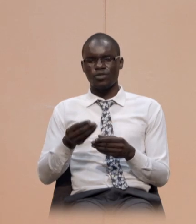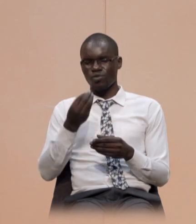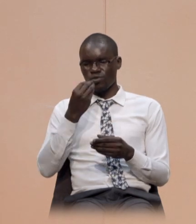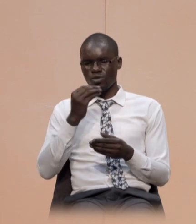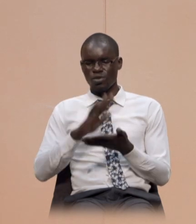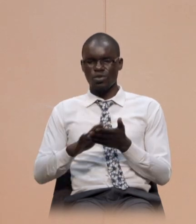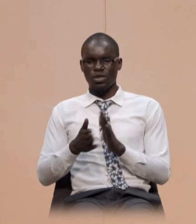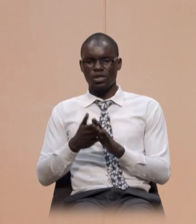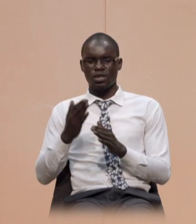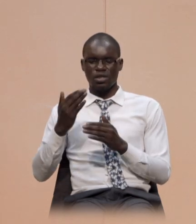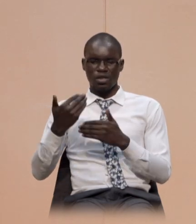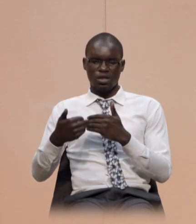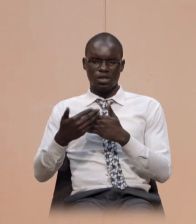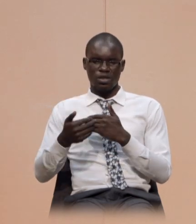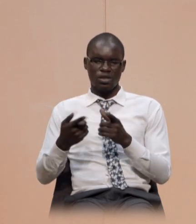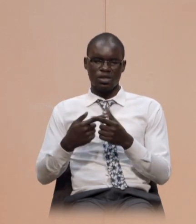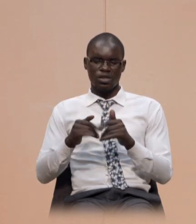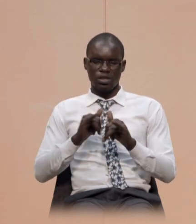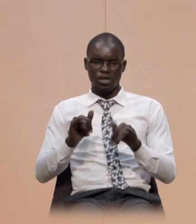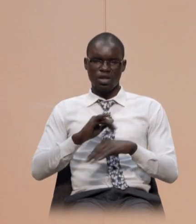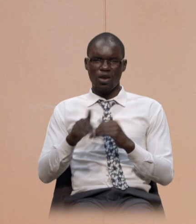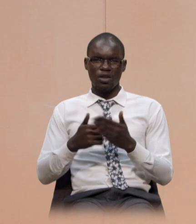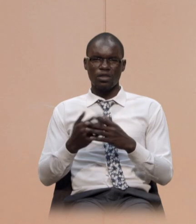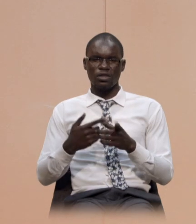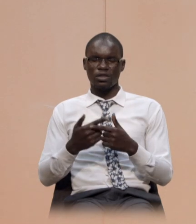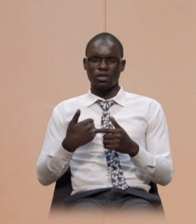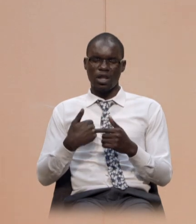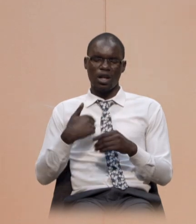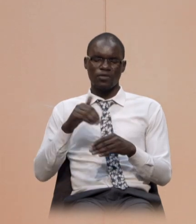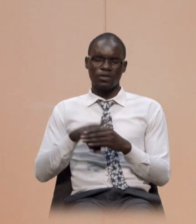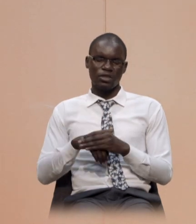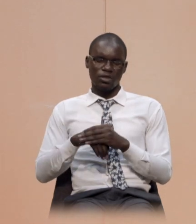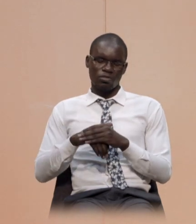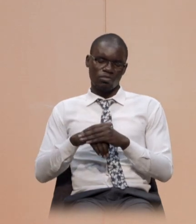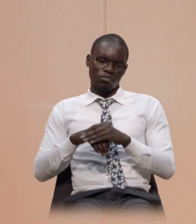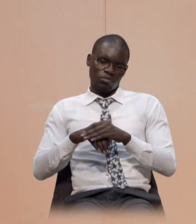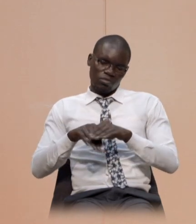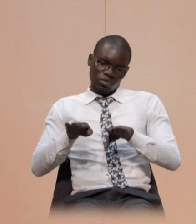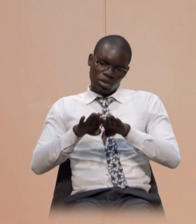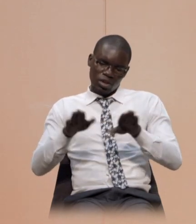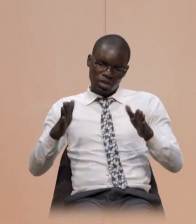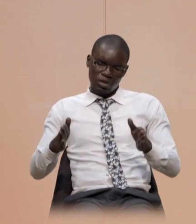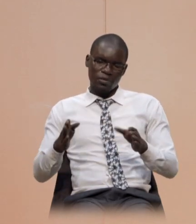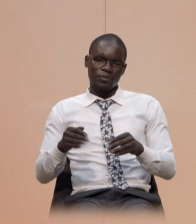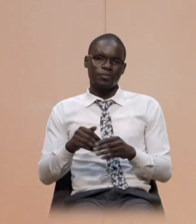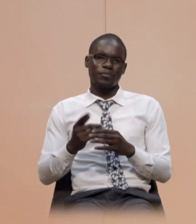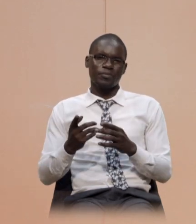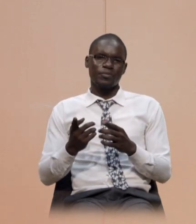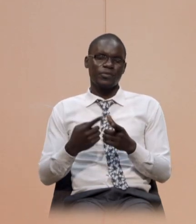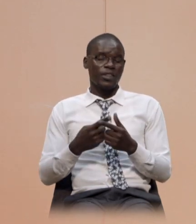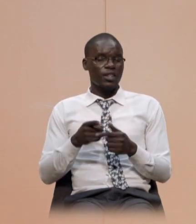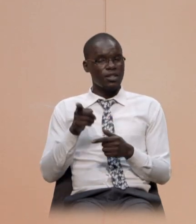soundly and put them to bed. Kwamba huyo mama alikuwa naishi kwa viatu. Na yeye